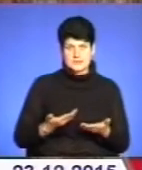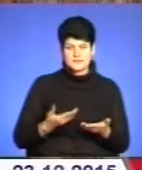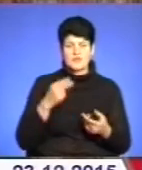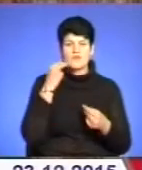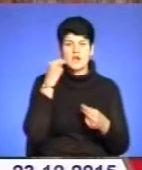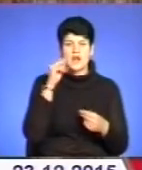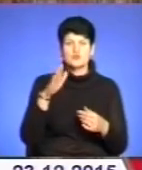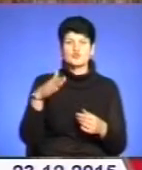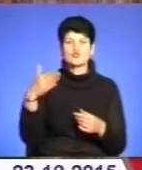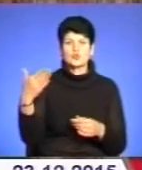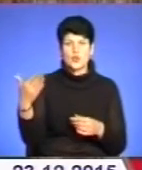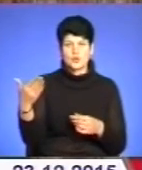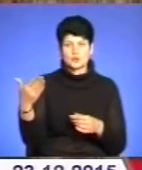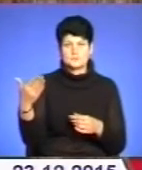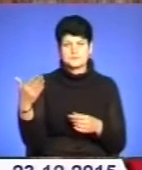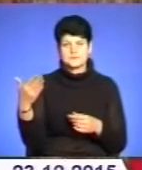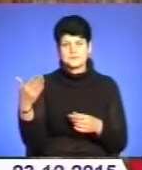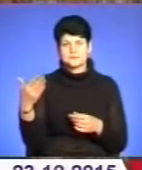кращу сторону в